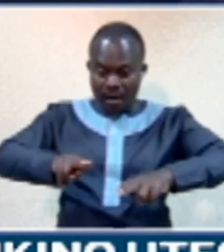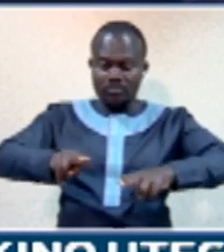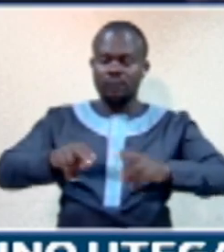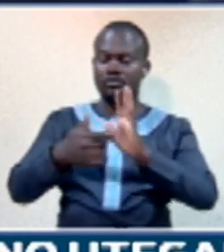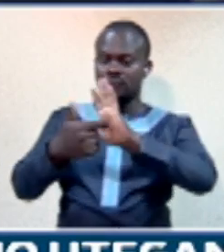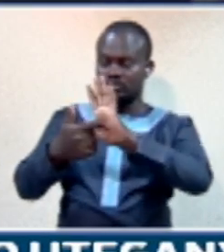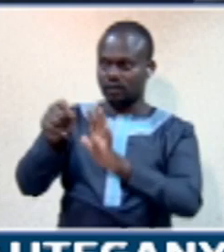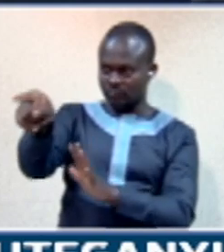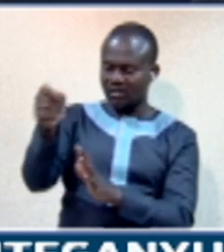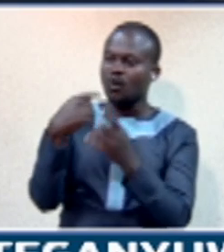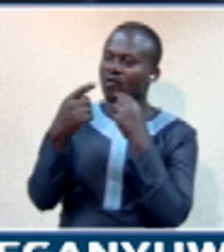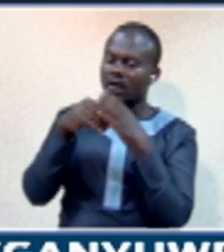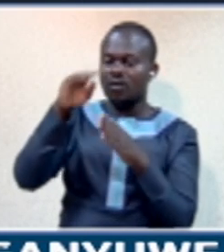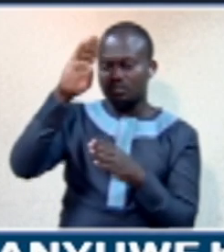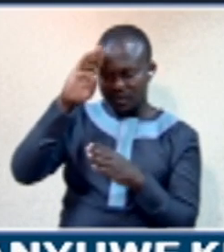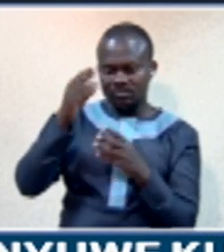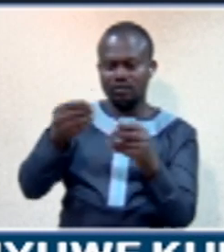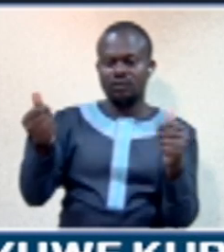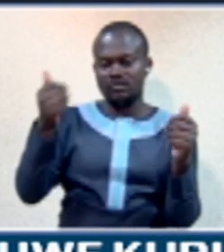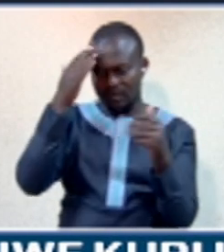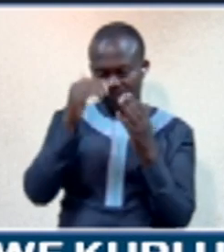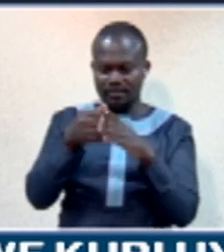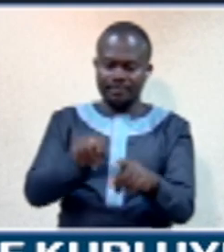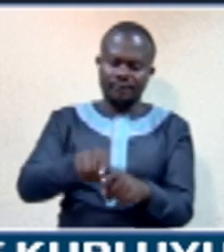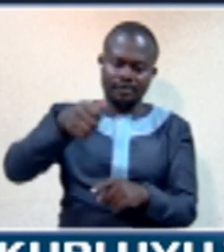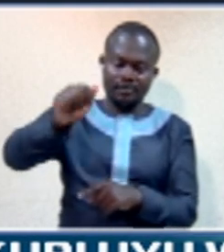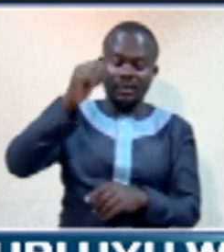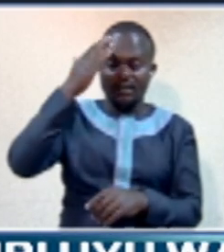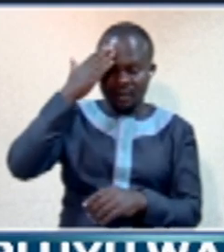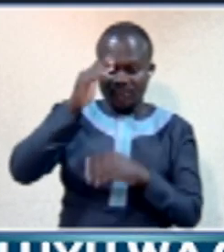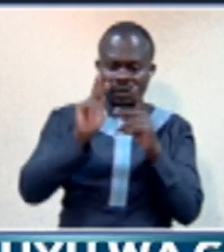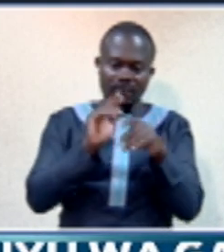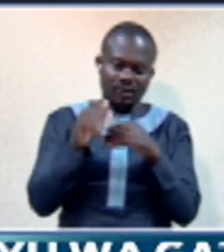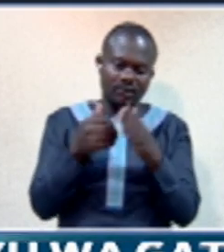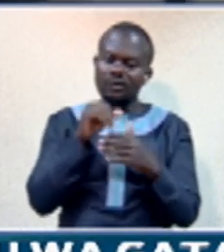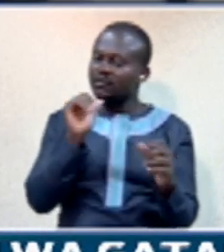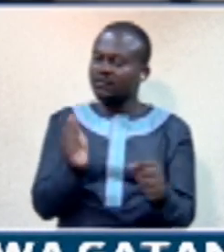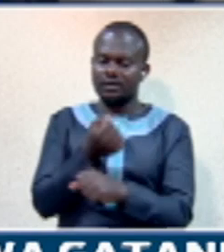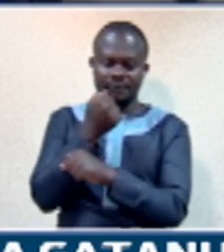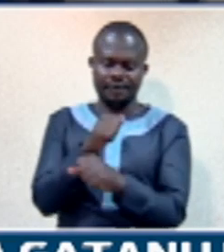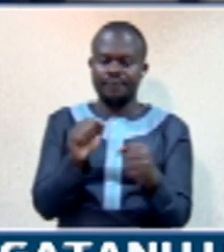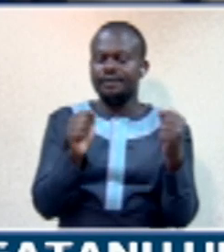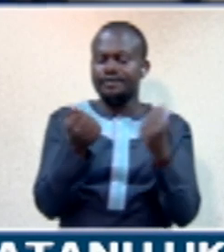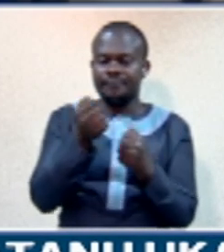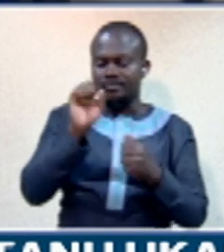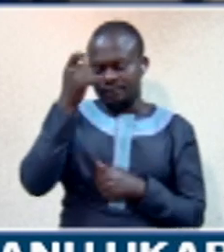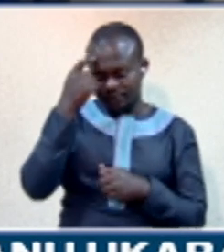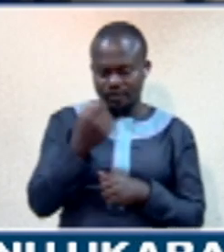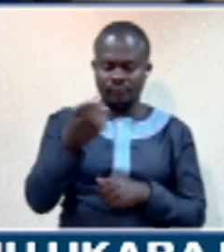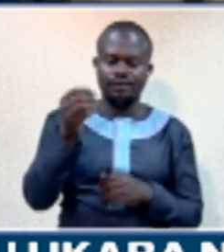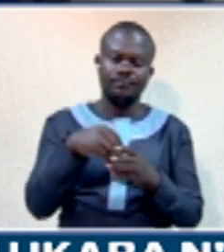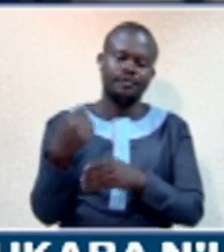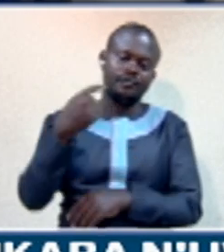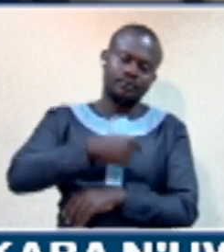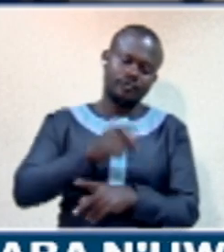badutungira urutoki tukavuga na polisi ikabikemura, kuko nawe arabizi ko abantu bose badashobora kubona imodoka zahita zibatwara muri iyi minsi. Umuntu